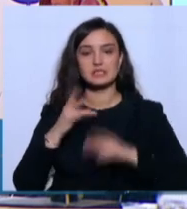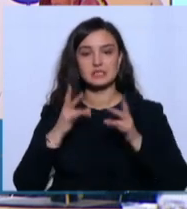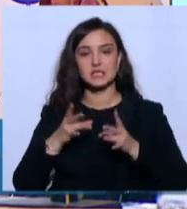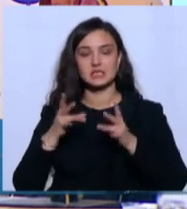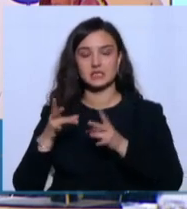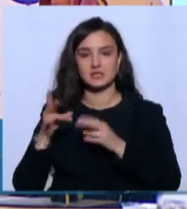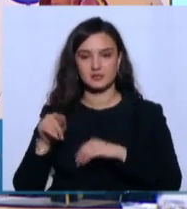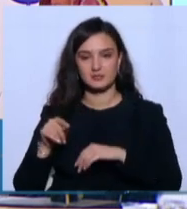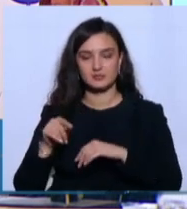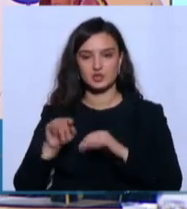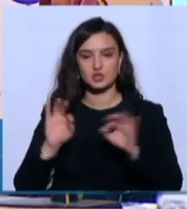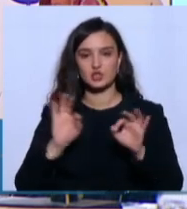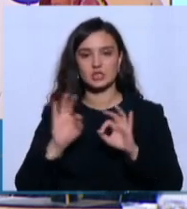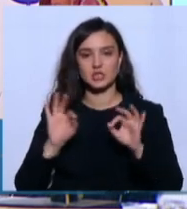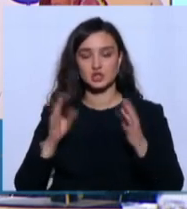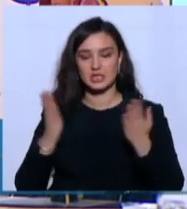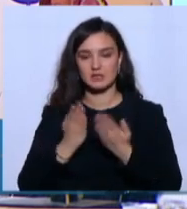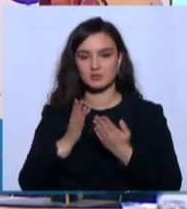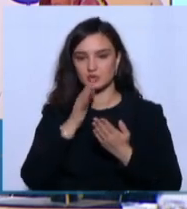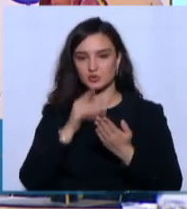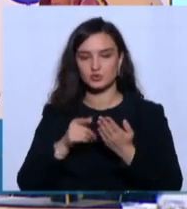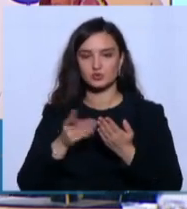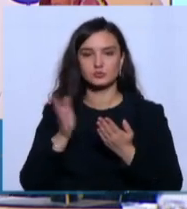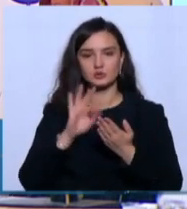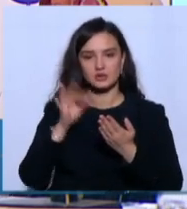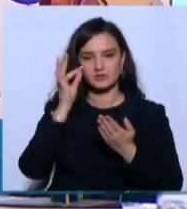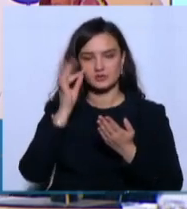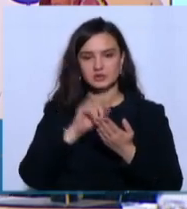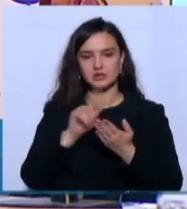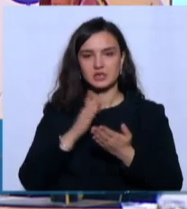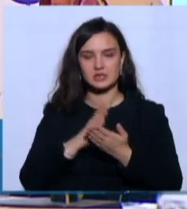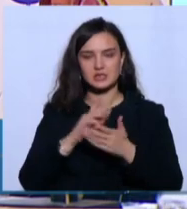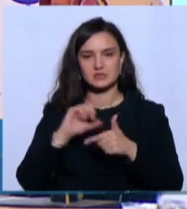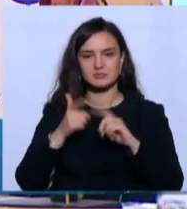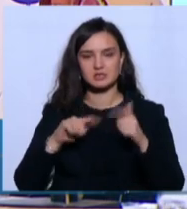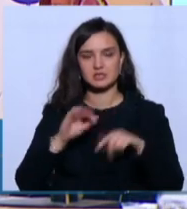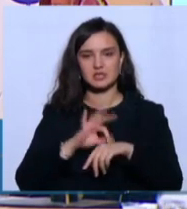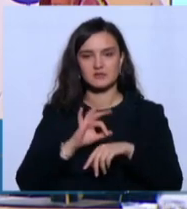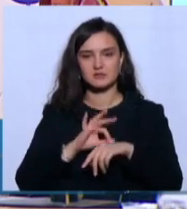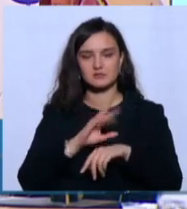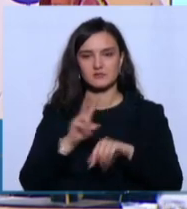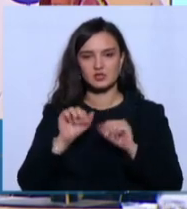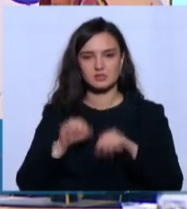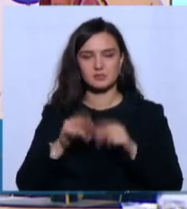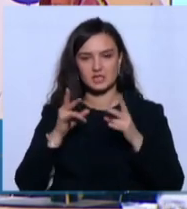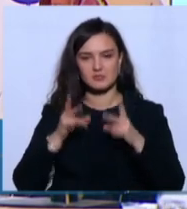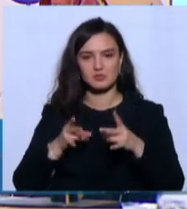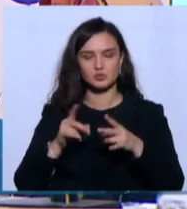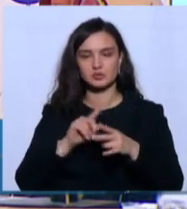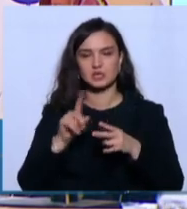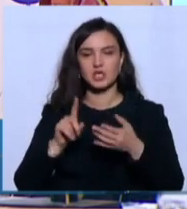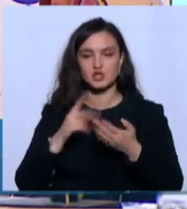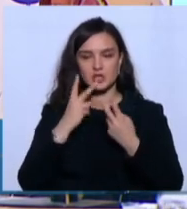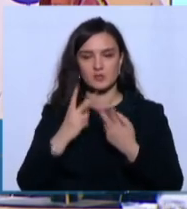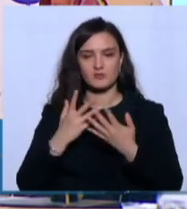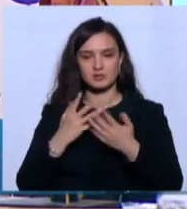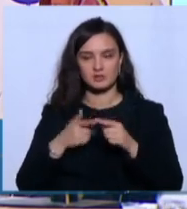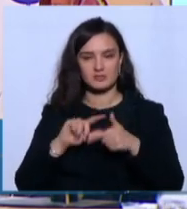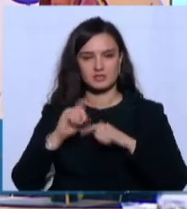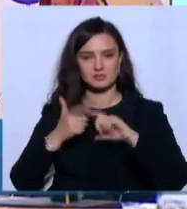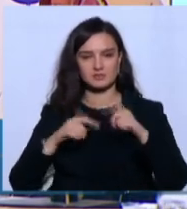დაზიანების შედარების დროს. მოდით გაგვახსენეთ, რა არის მთის დაავადება, ვის შეიძლება დაემართოს და რაში გამოვლინდება ეს